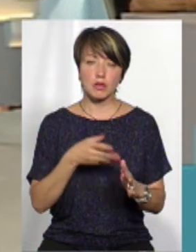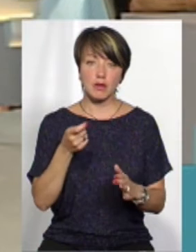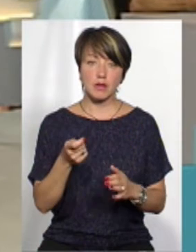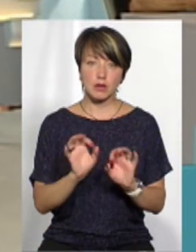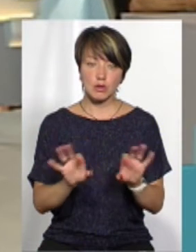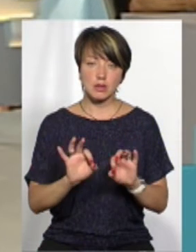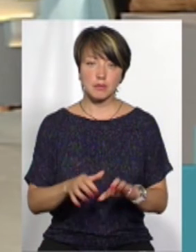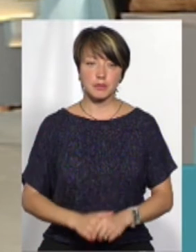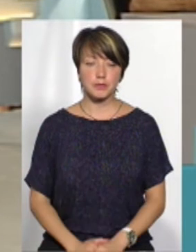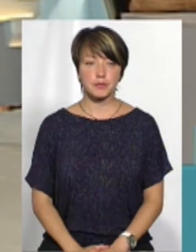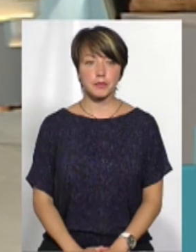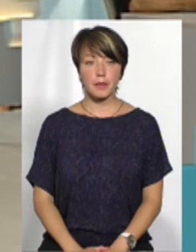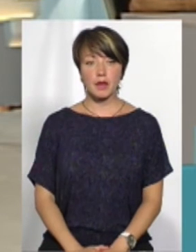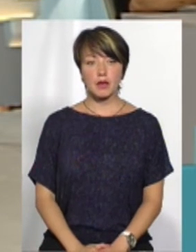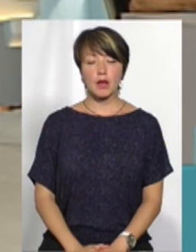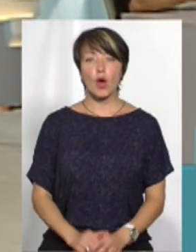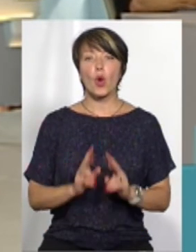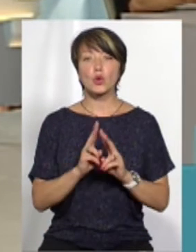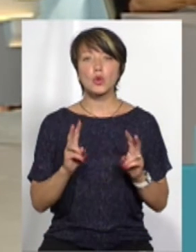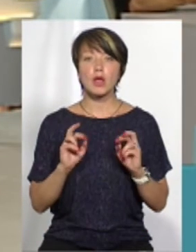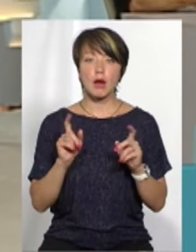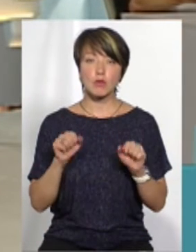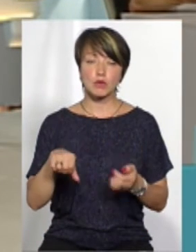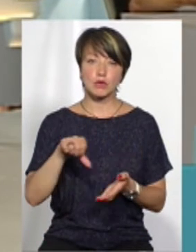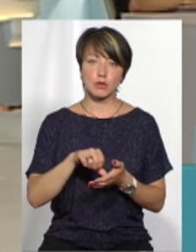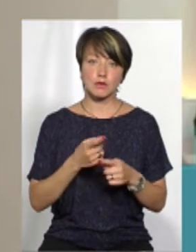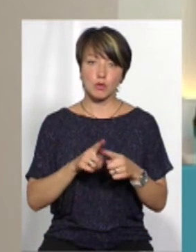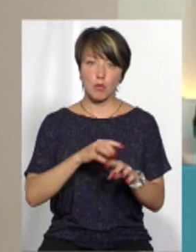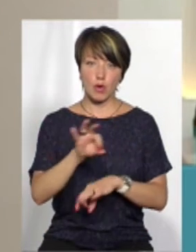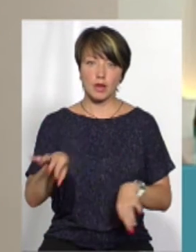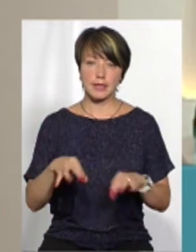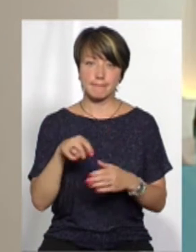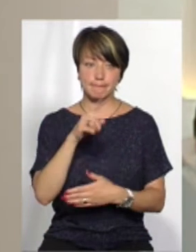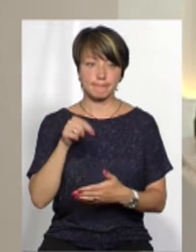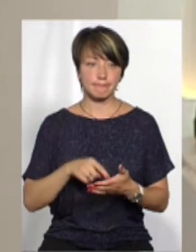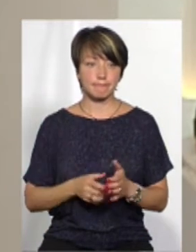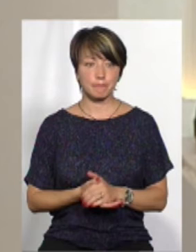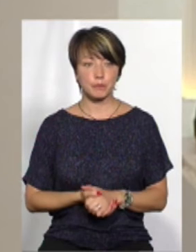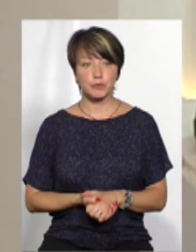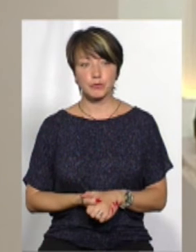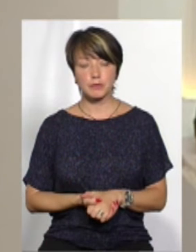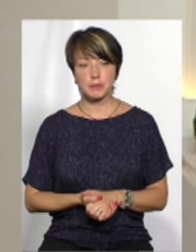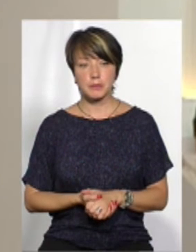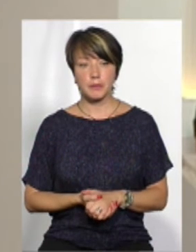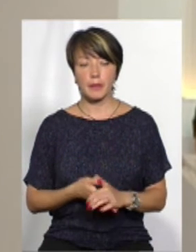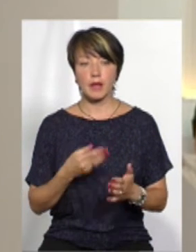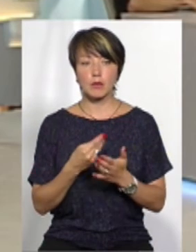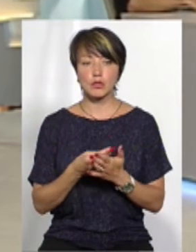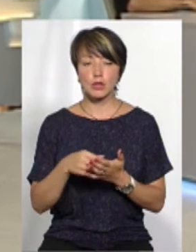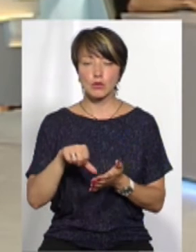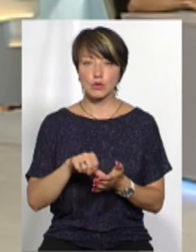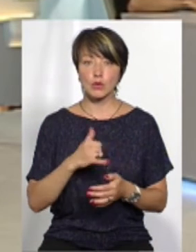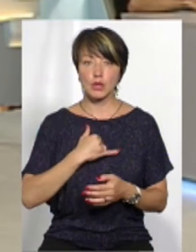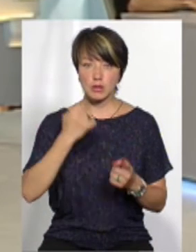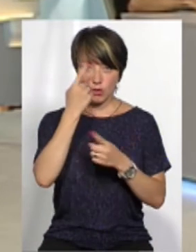можемо поговорити про це і розказати, хто саме і як може взяти у цьому проекті участь. Значить, бюджет участі, в нас